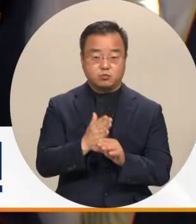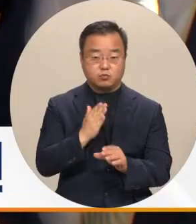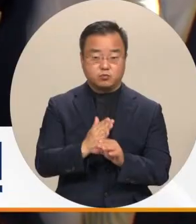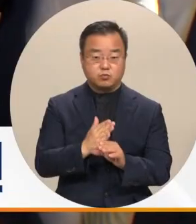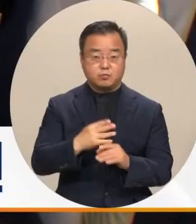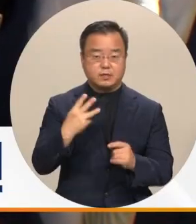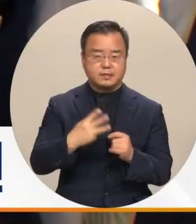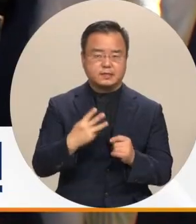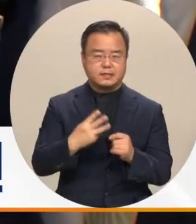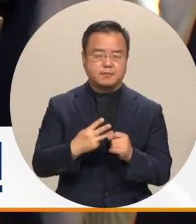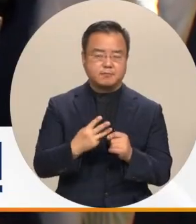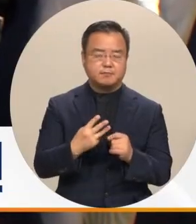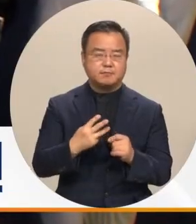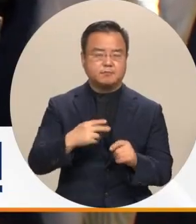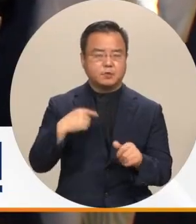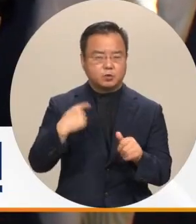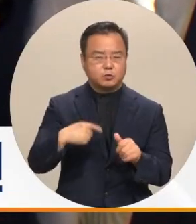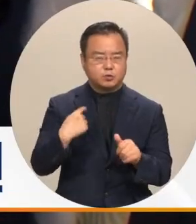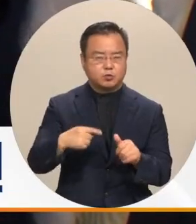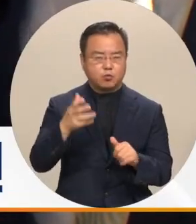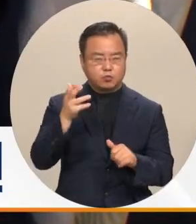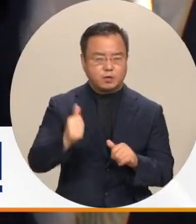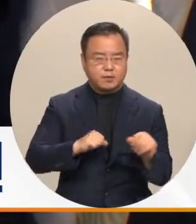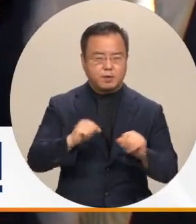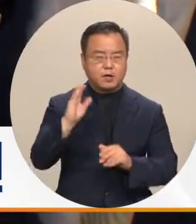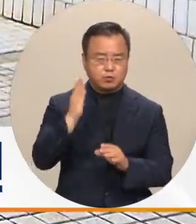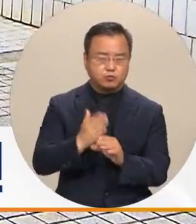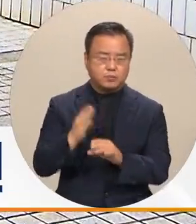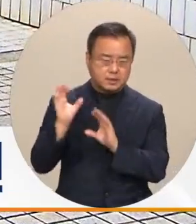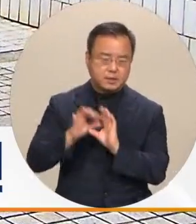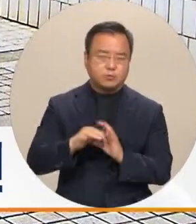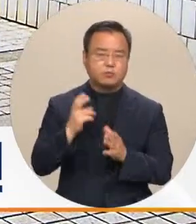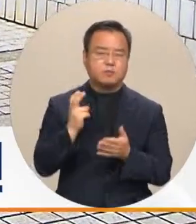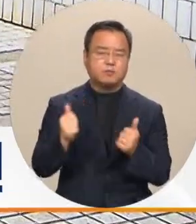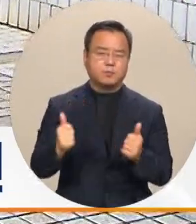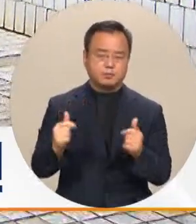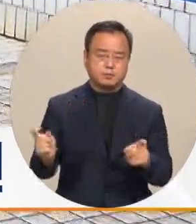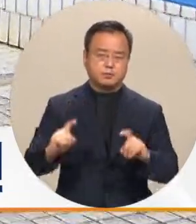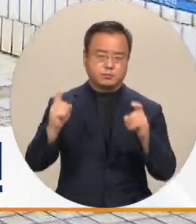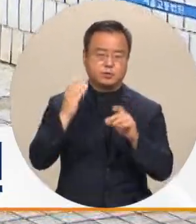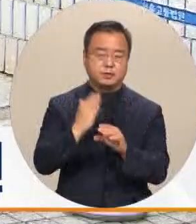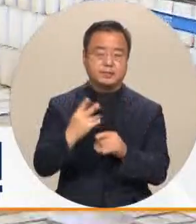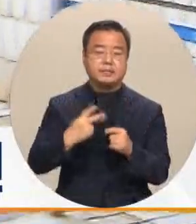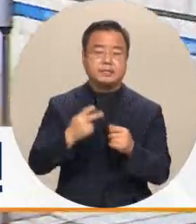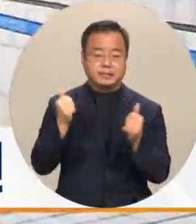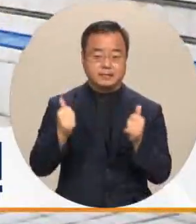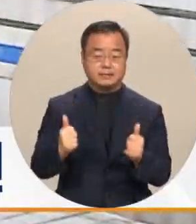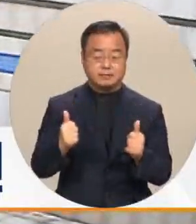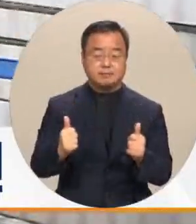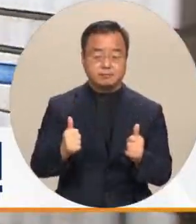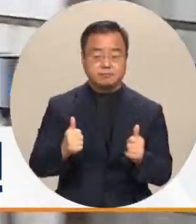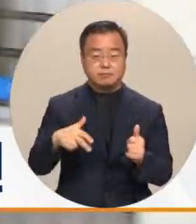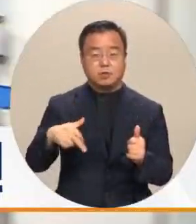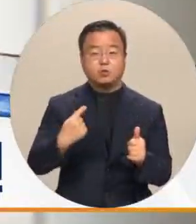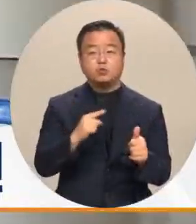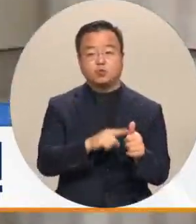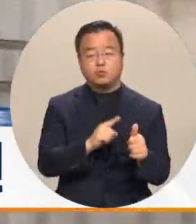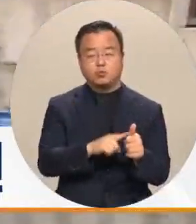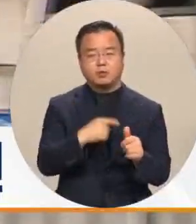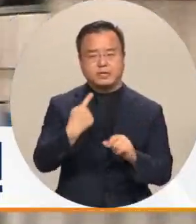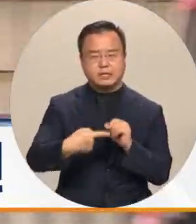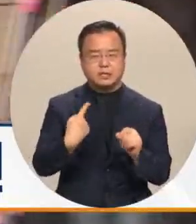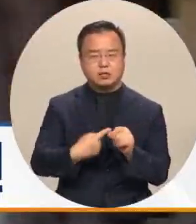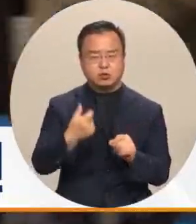삼선 임기 내내 법정 다툼을 이어가고 있습니다 이신 법원인 서울고등법원은 조 교육감에게 징역